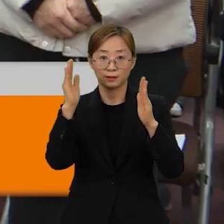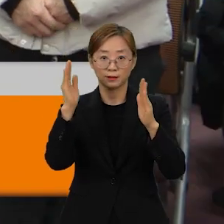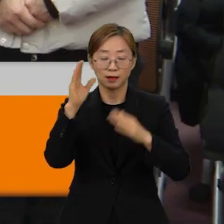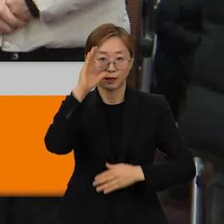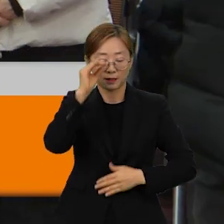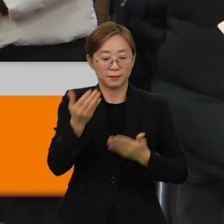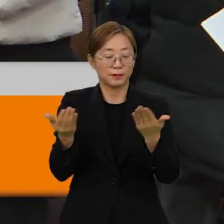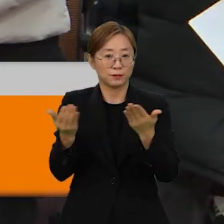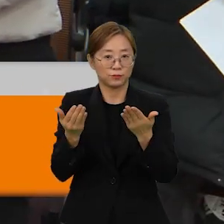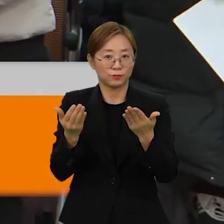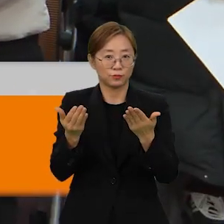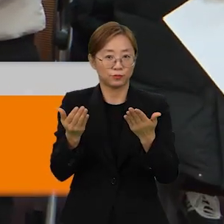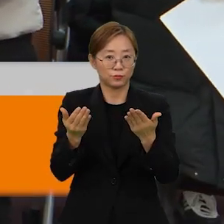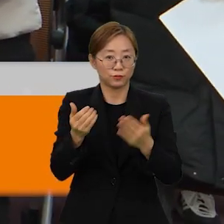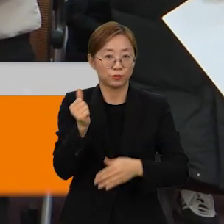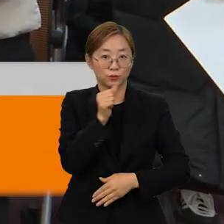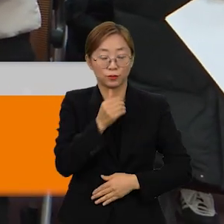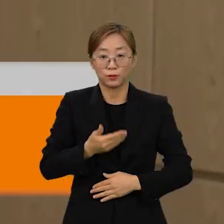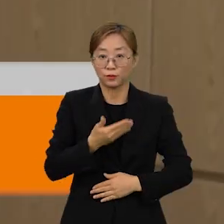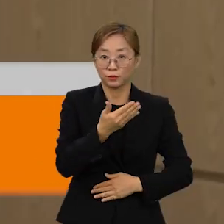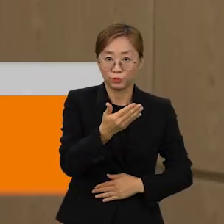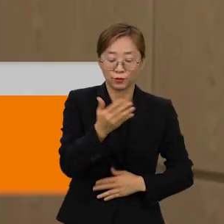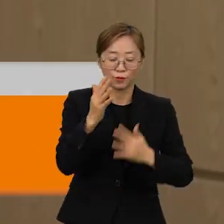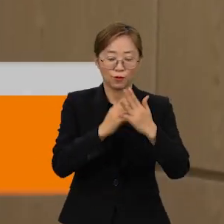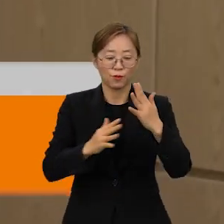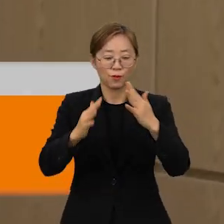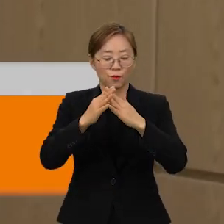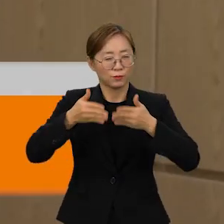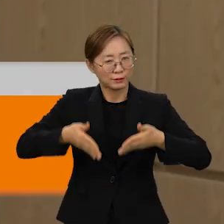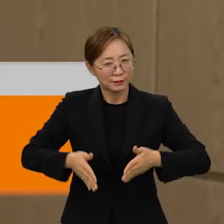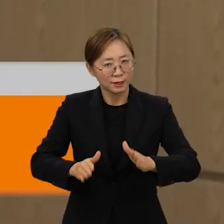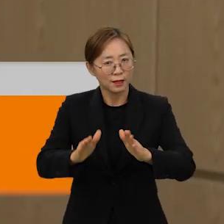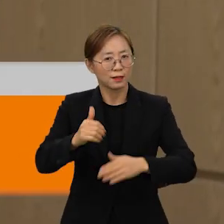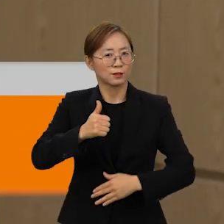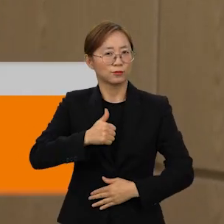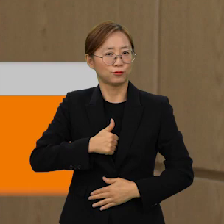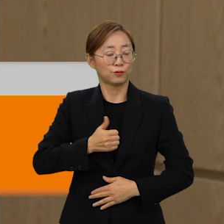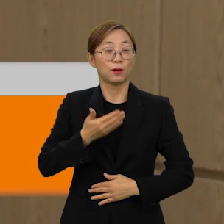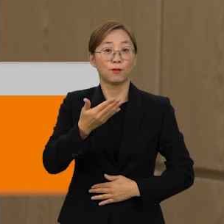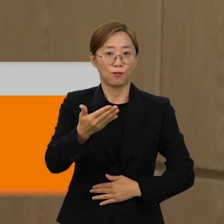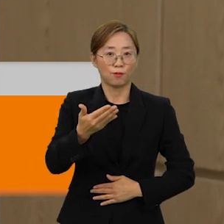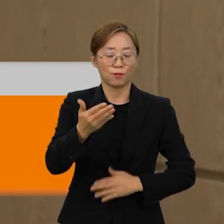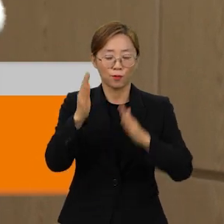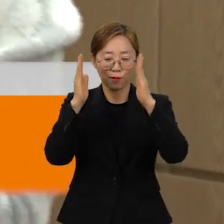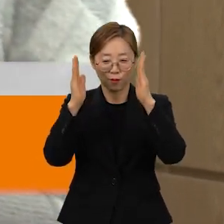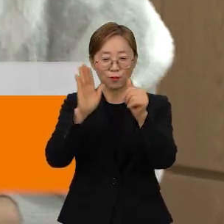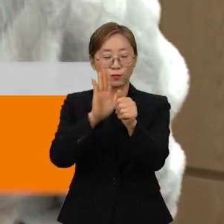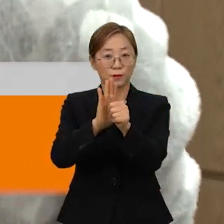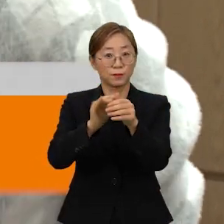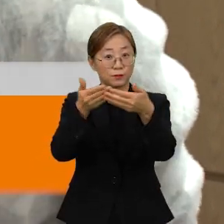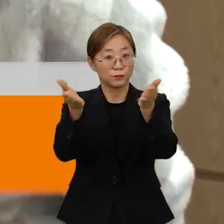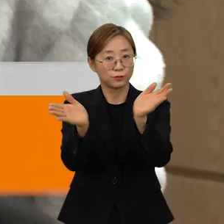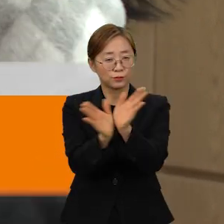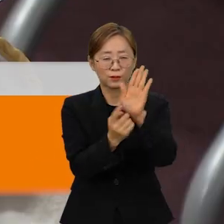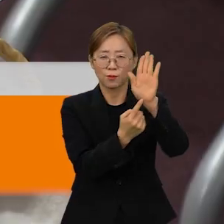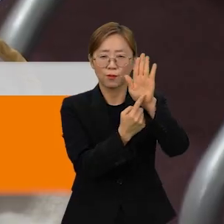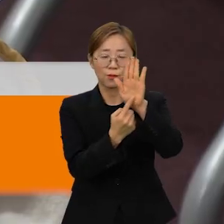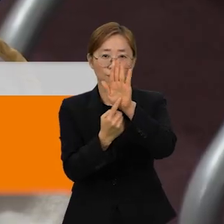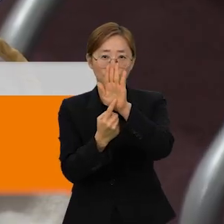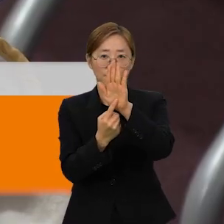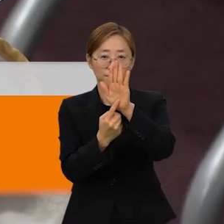대학생들에게 일자리를 제공하는 한편 지역에 대한 애착심을 유도하기 위해 시에서는 학습지원단을